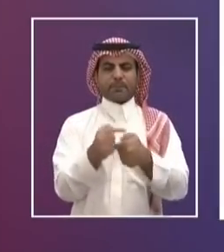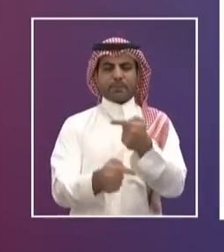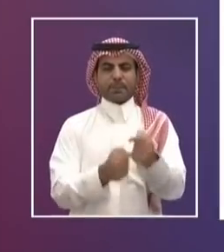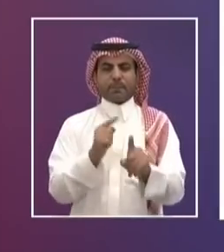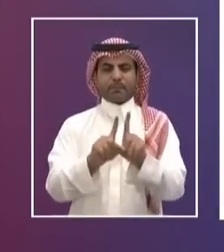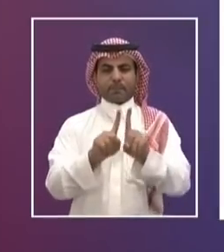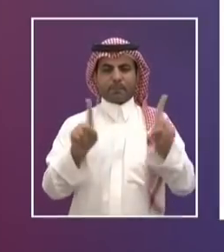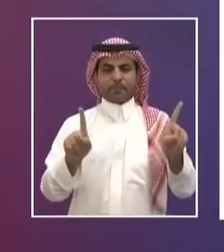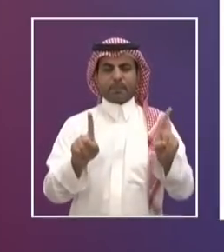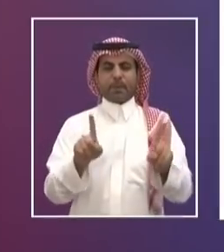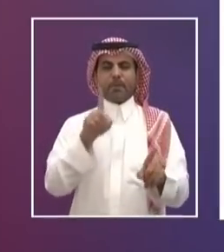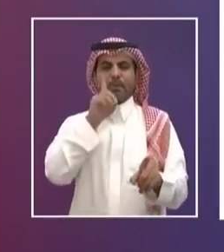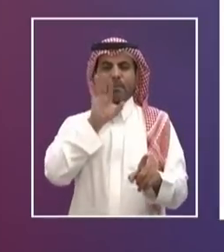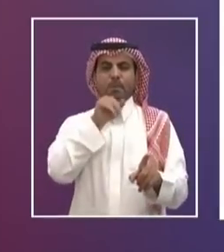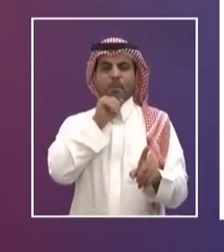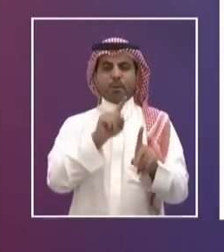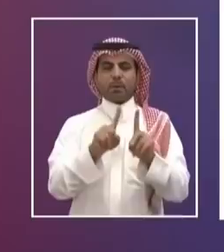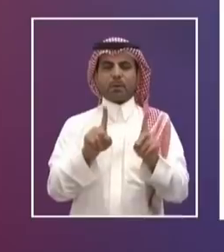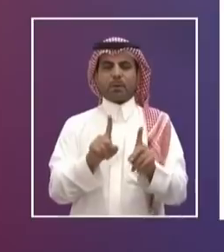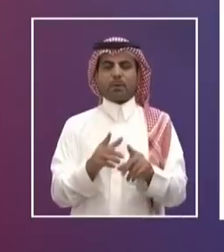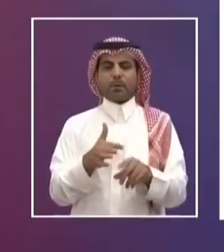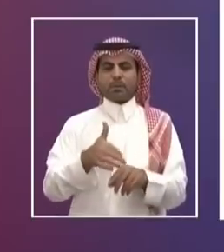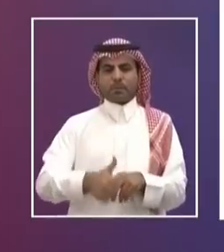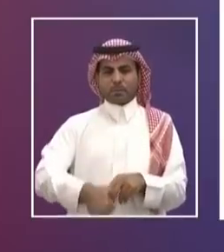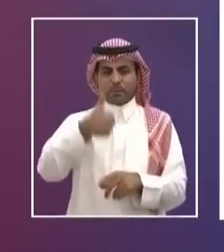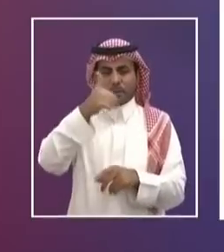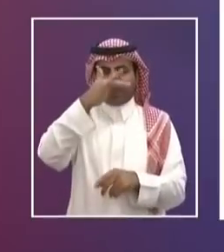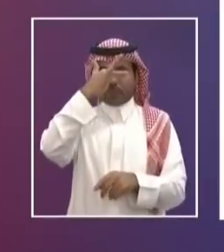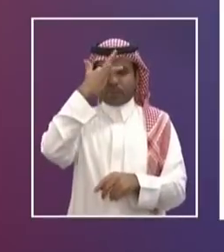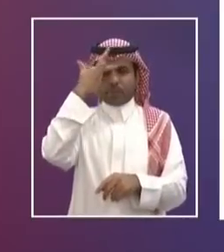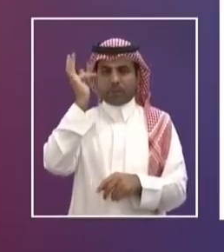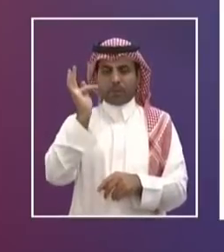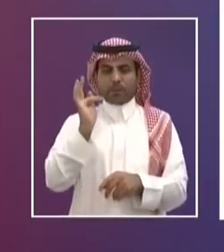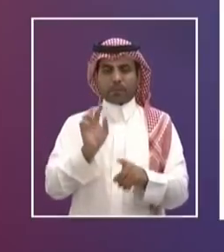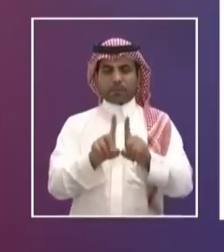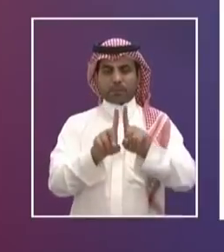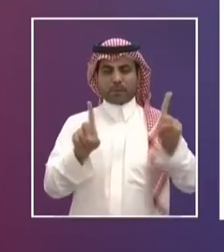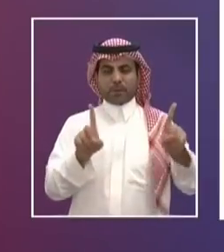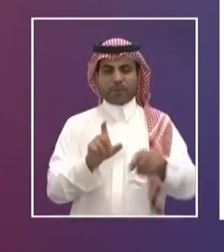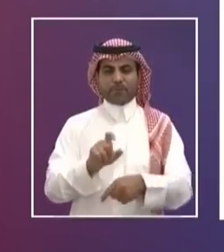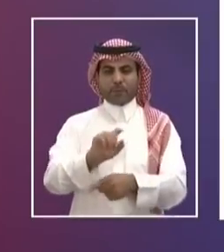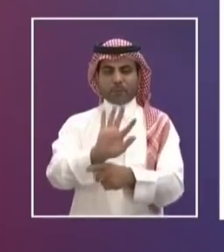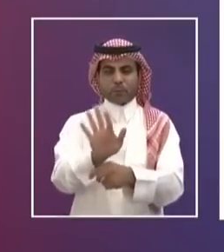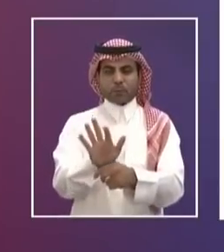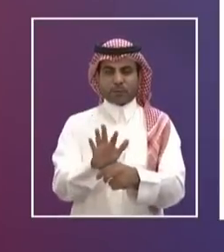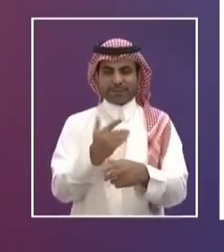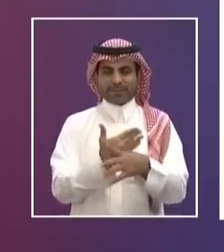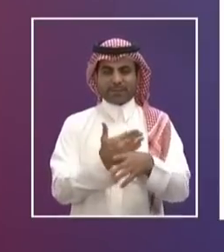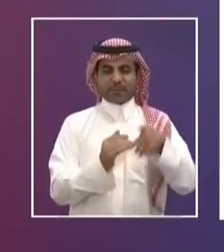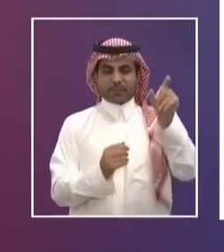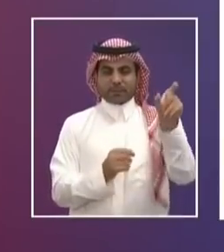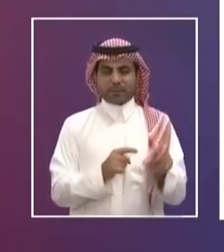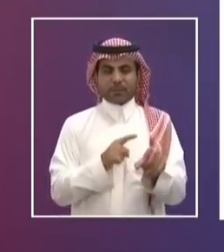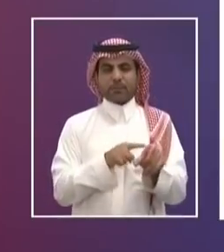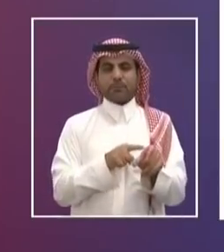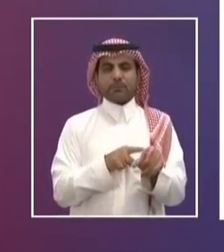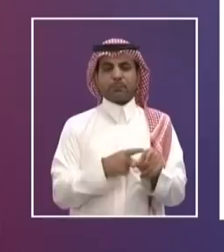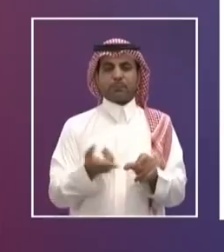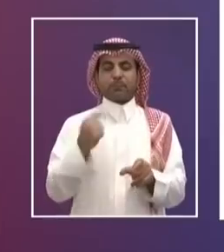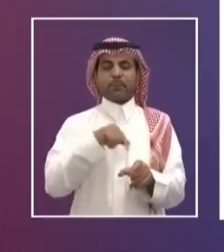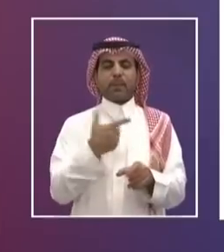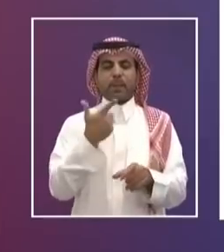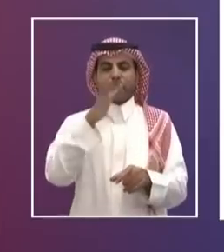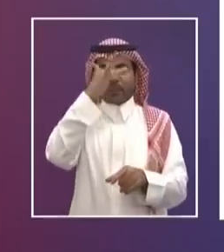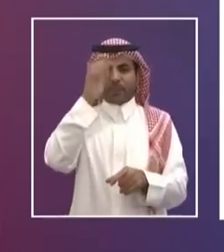عن والديهم، وإن اضطررنا في حالات إصابة أحد الوالدين